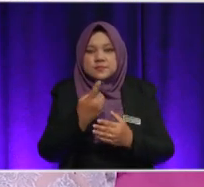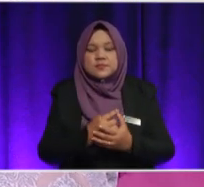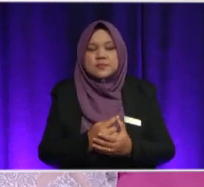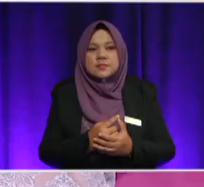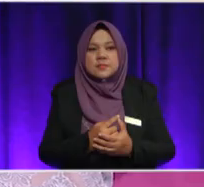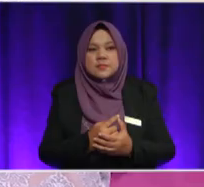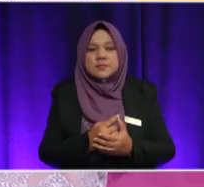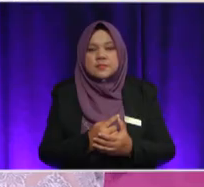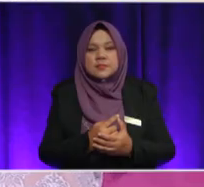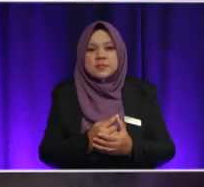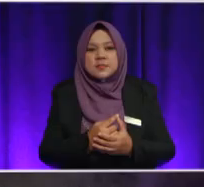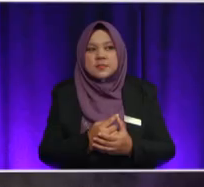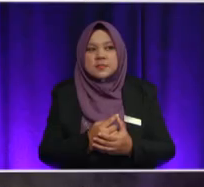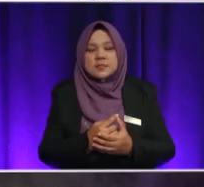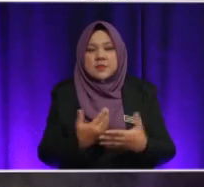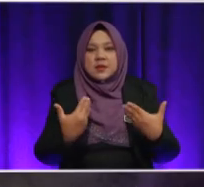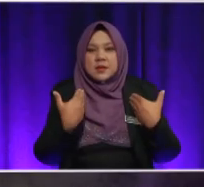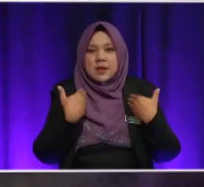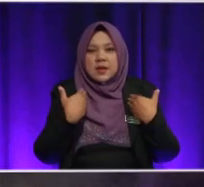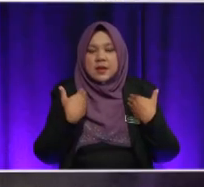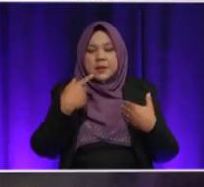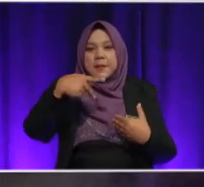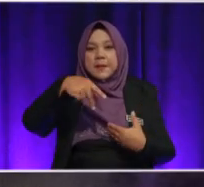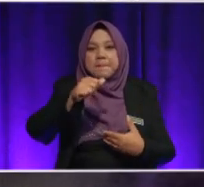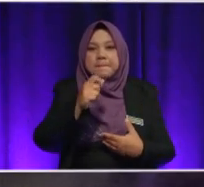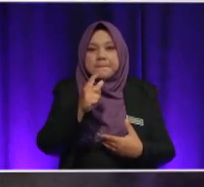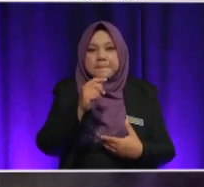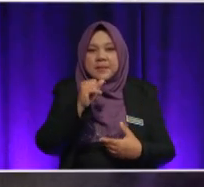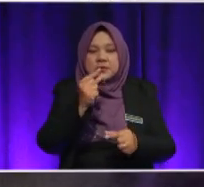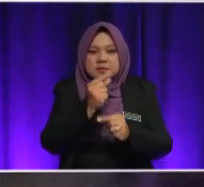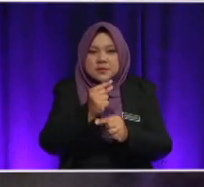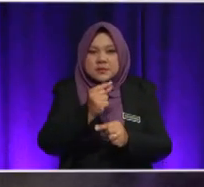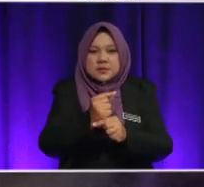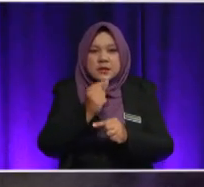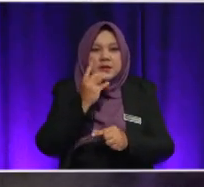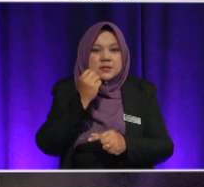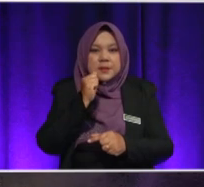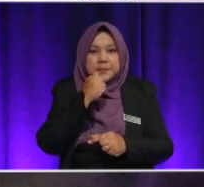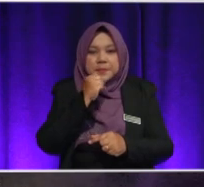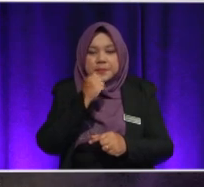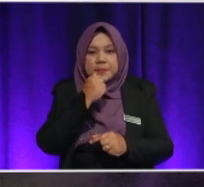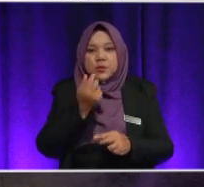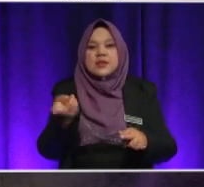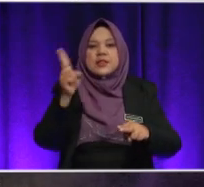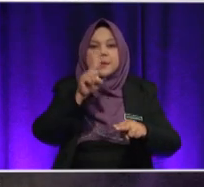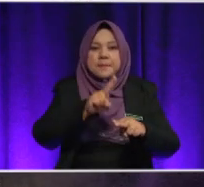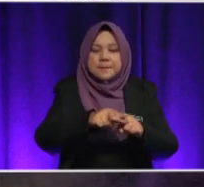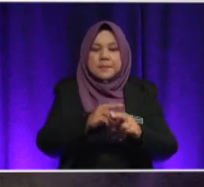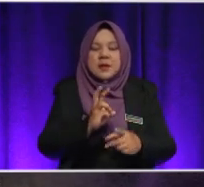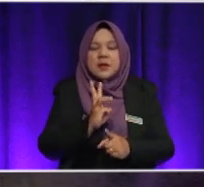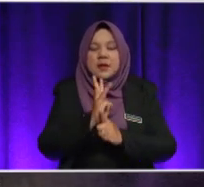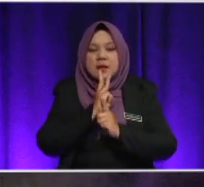Gelas itu ada pati asam jawa itu berat cuma Tambahkan air saja